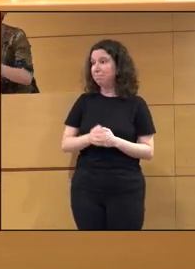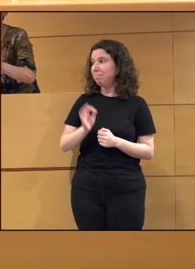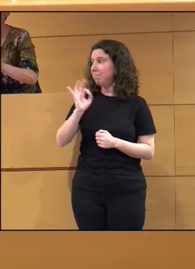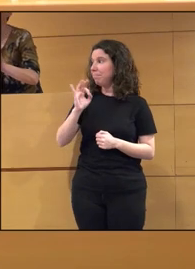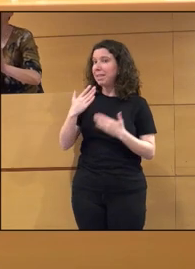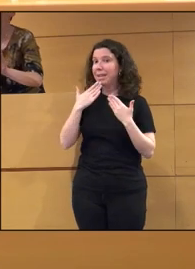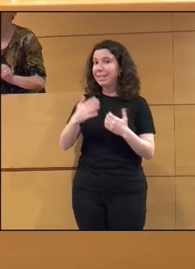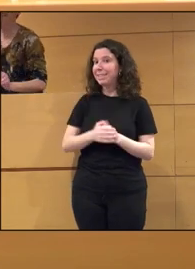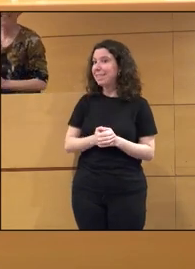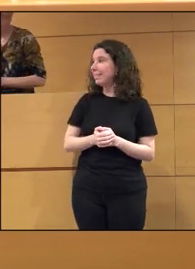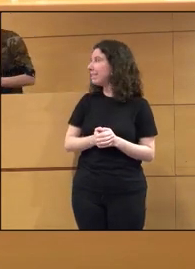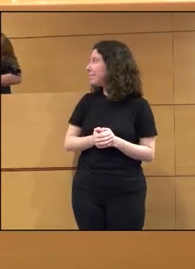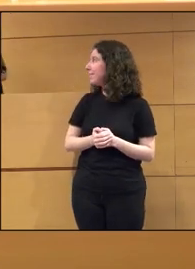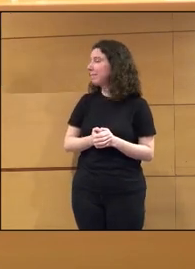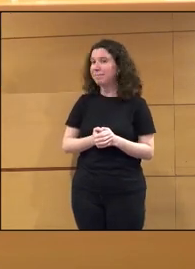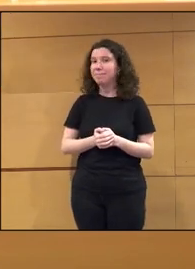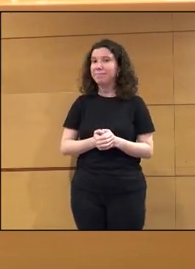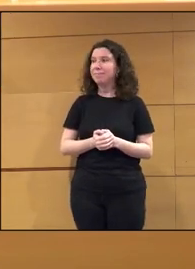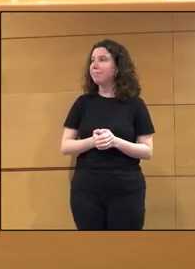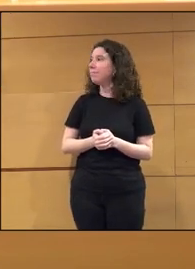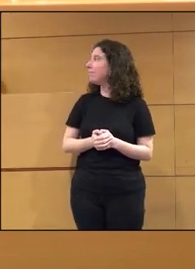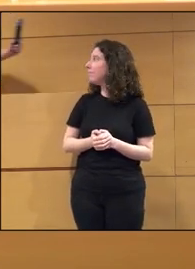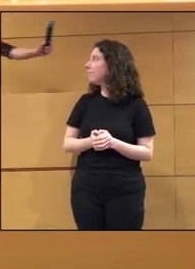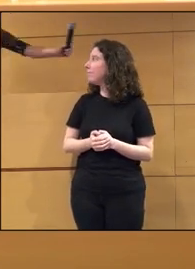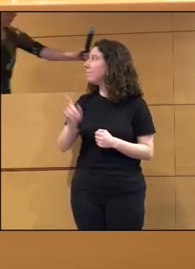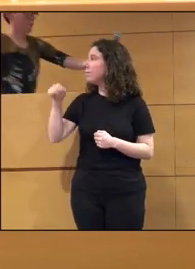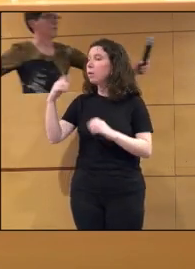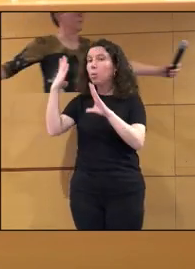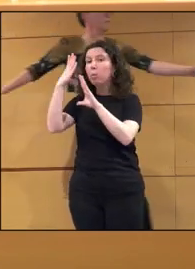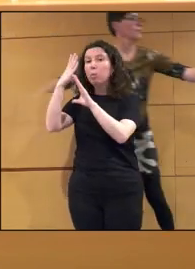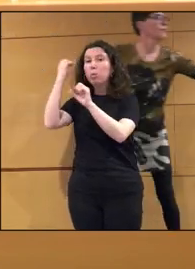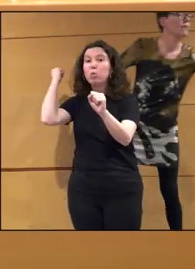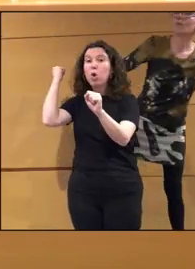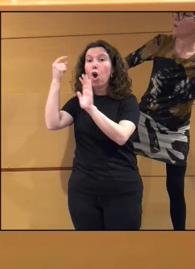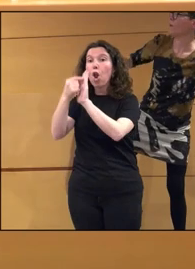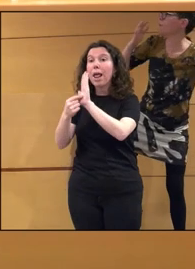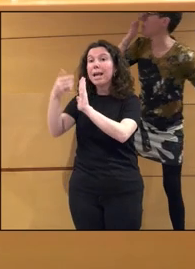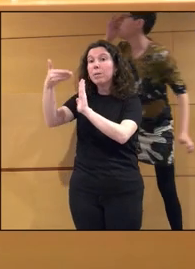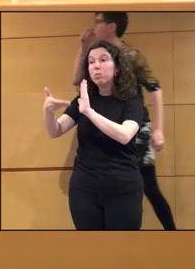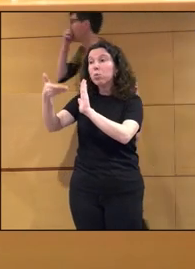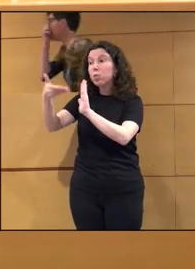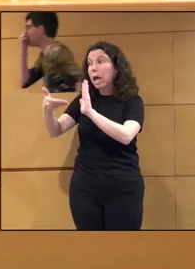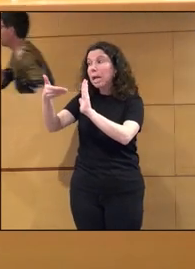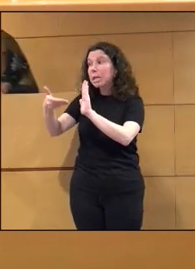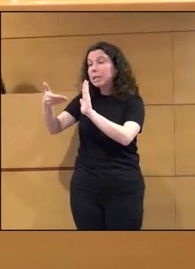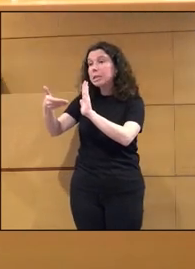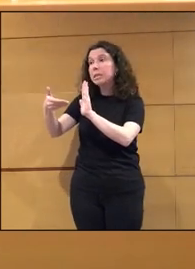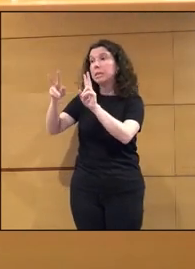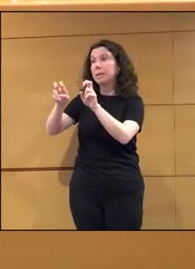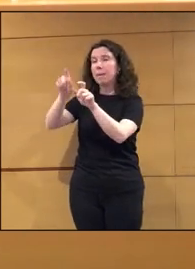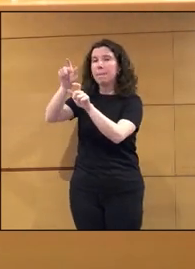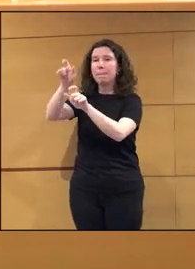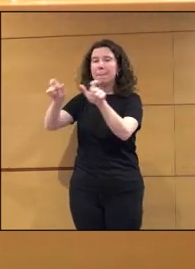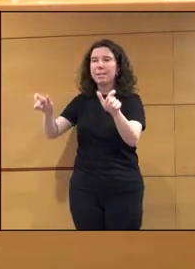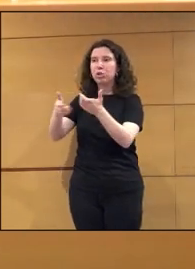Gràcies. Però pot ser més enllà del protocol, que és molt important, del respecte per les persones,